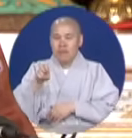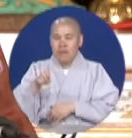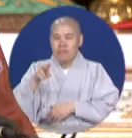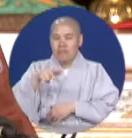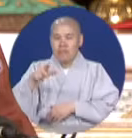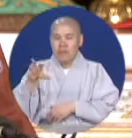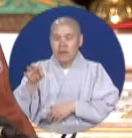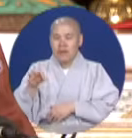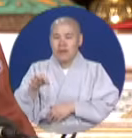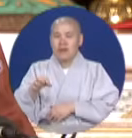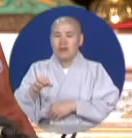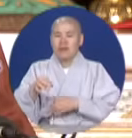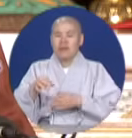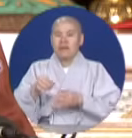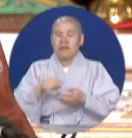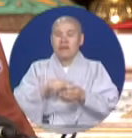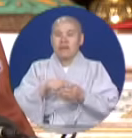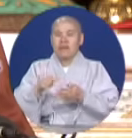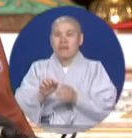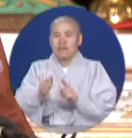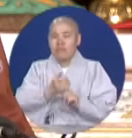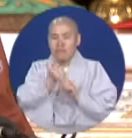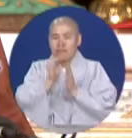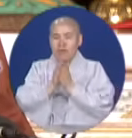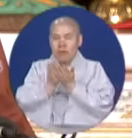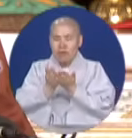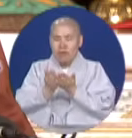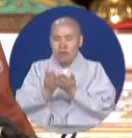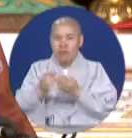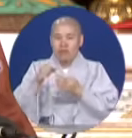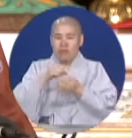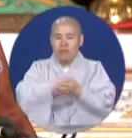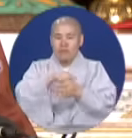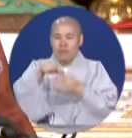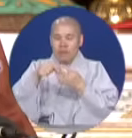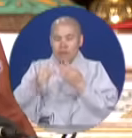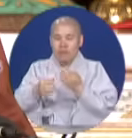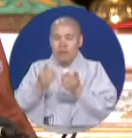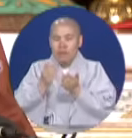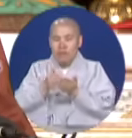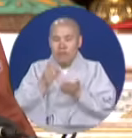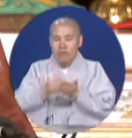경율론 3장이 있습니다. 이걸 두루시